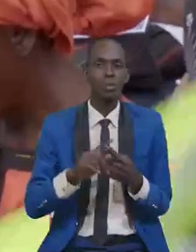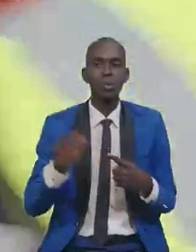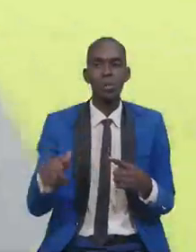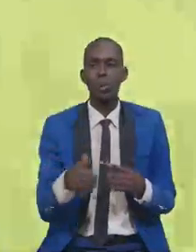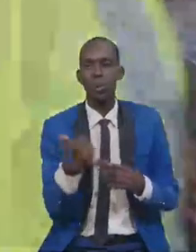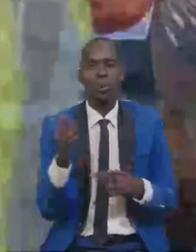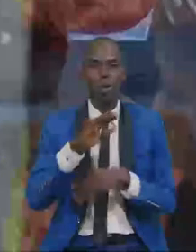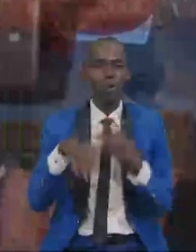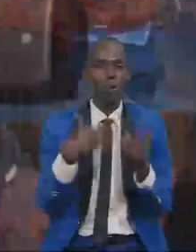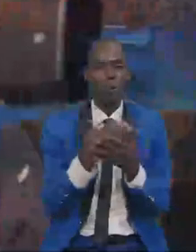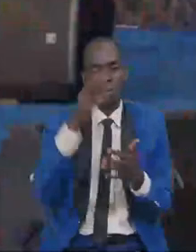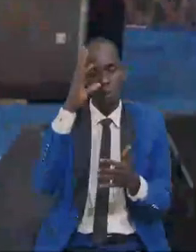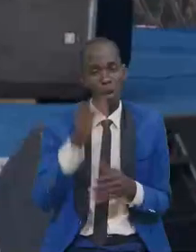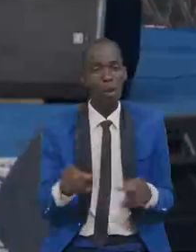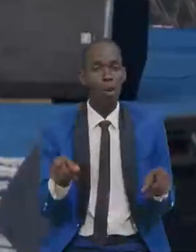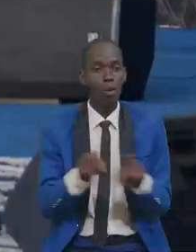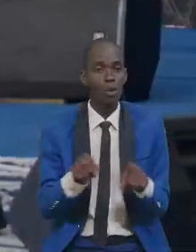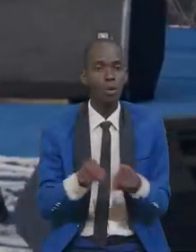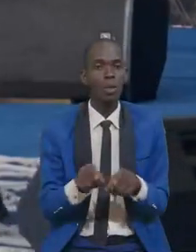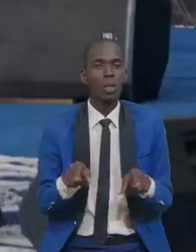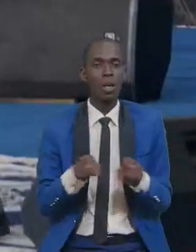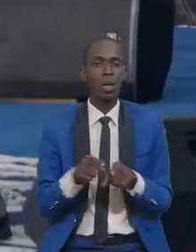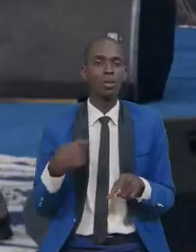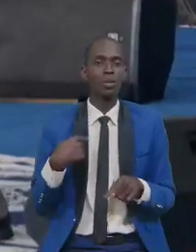nous avons nous-mêmes pour vous.